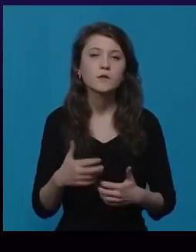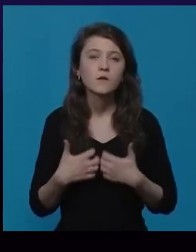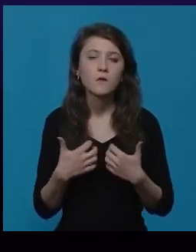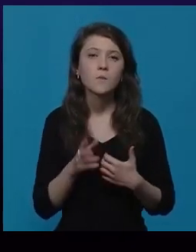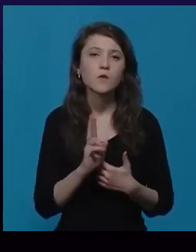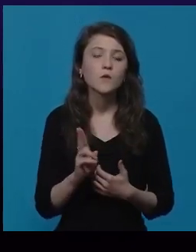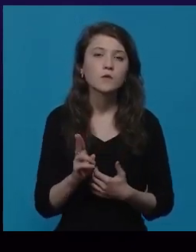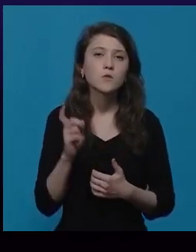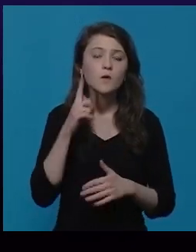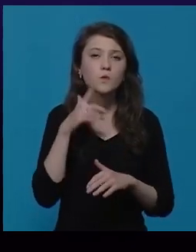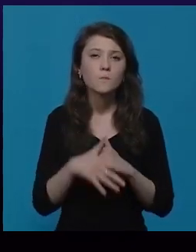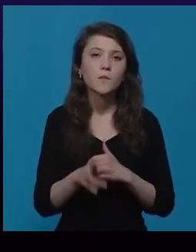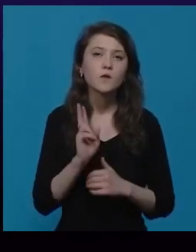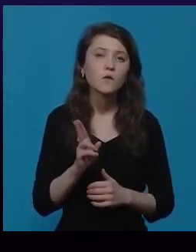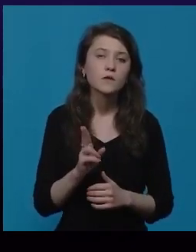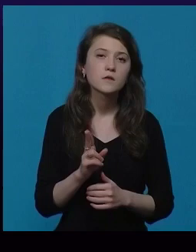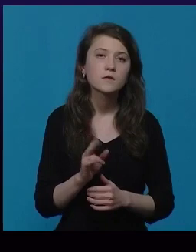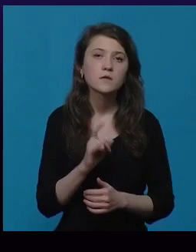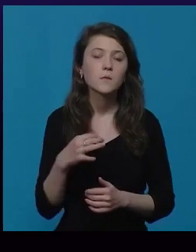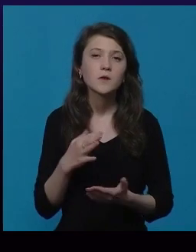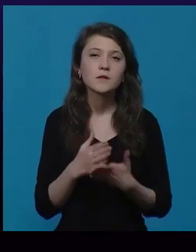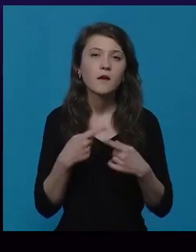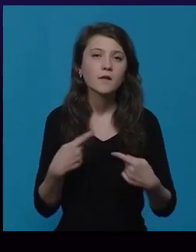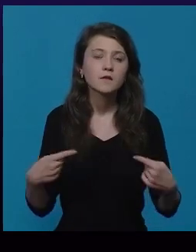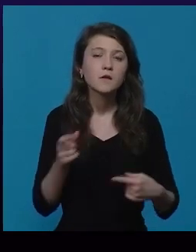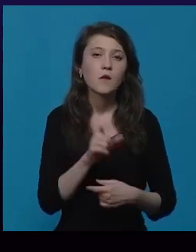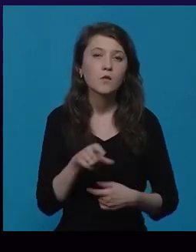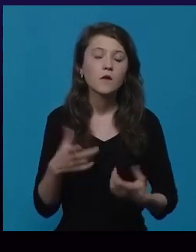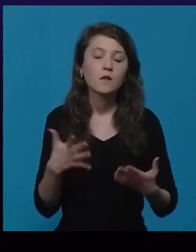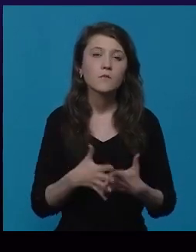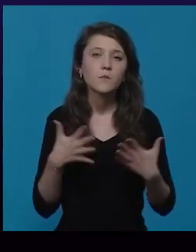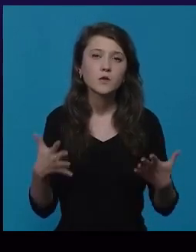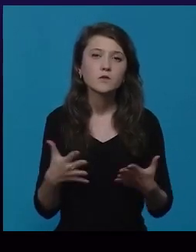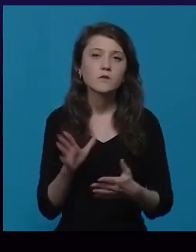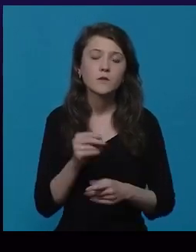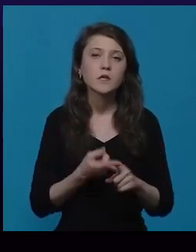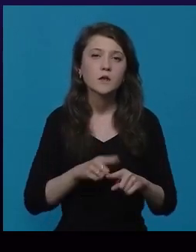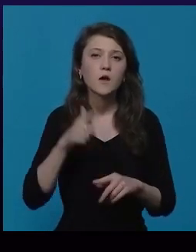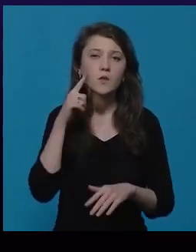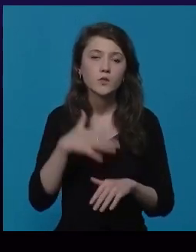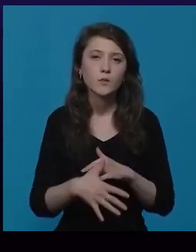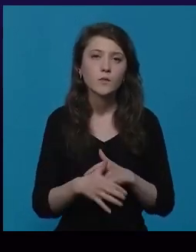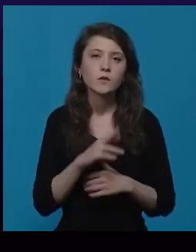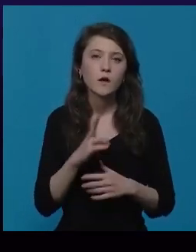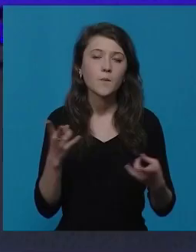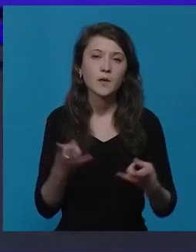з розумінням, хтось, ну, є різні люди, але в більшості все це розуміють і так, як потрібно